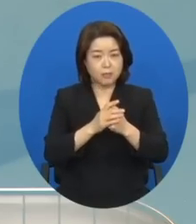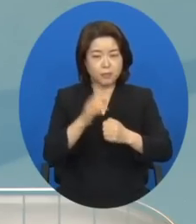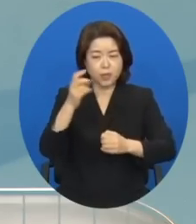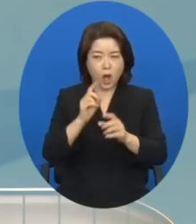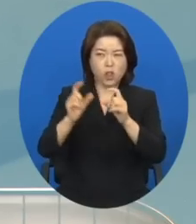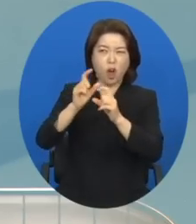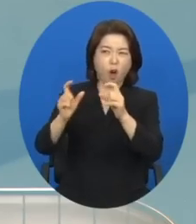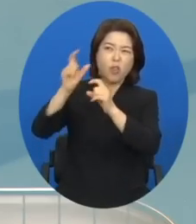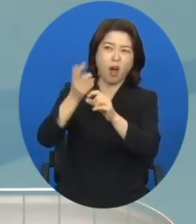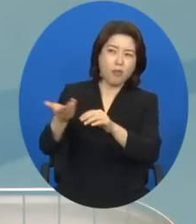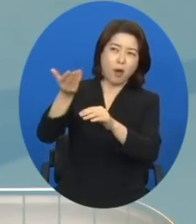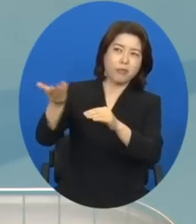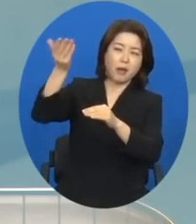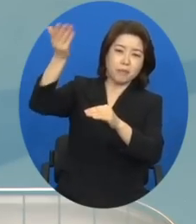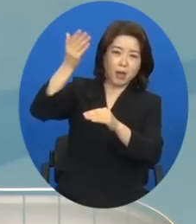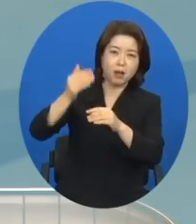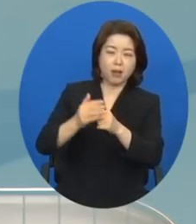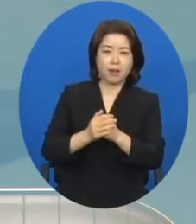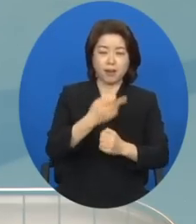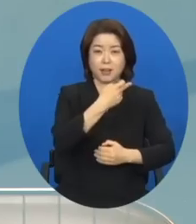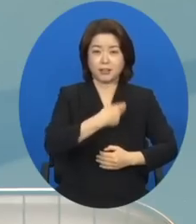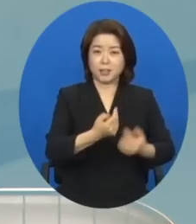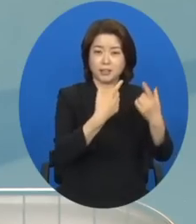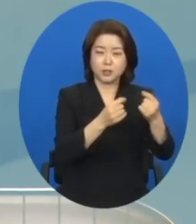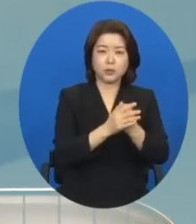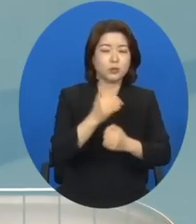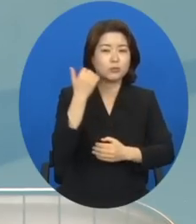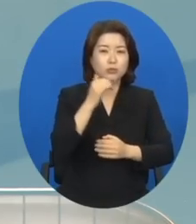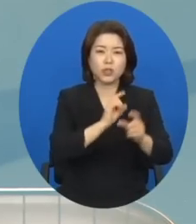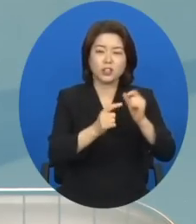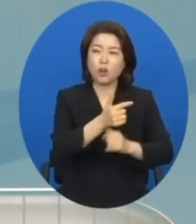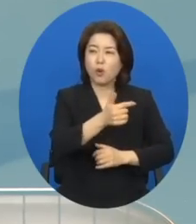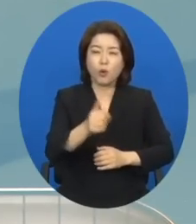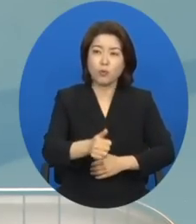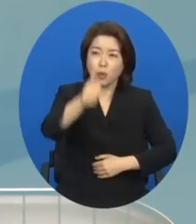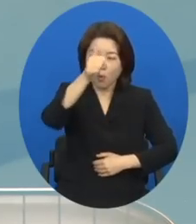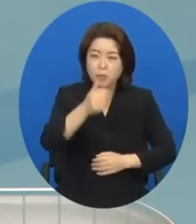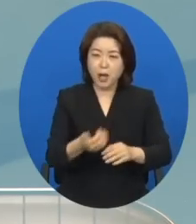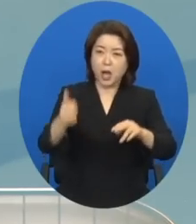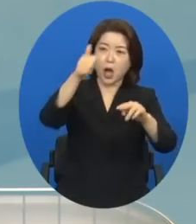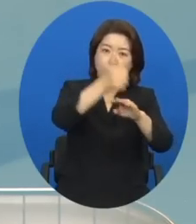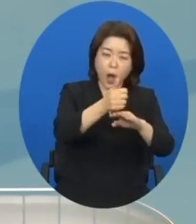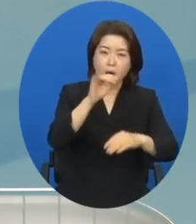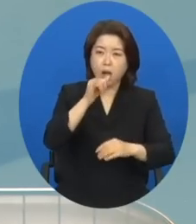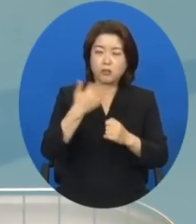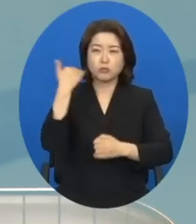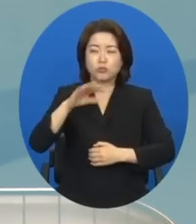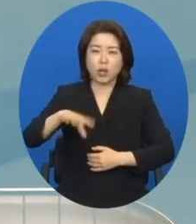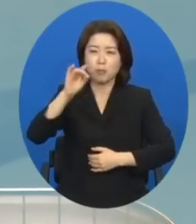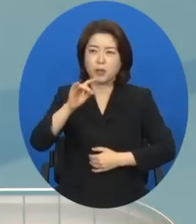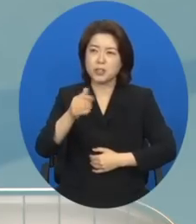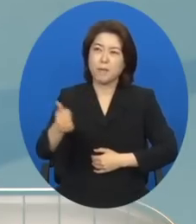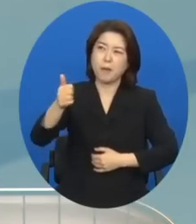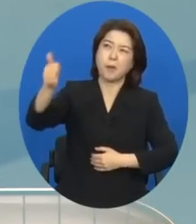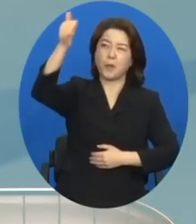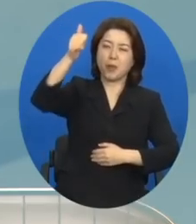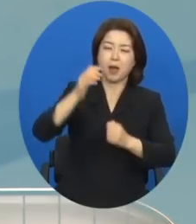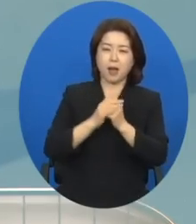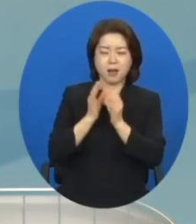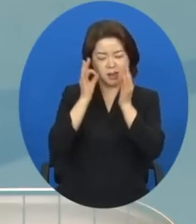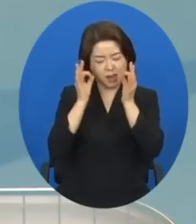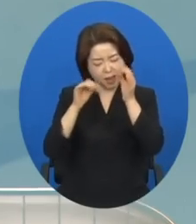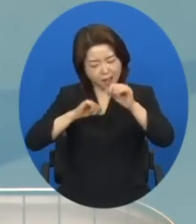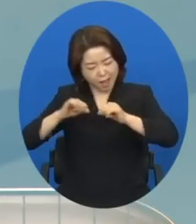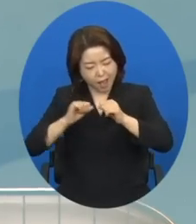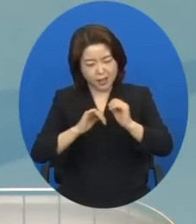높아지라고, 제자들처럼 누가 큰 자냐, 누가 어떻게 거기 올라갈 수 있느냐, 누가 그 성공의 사다리에 먼저 올라갈 수 있을까 아등바등하며